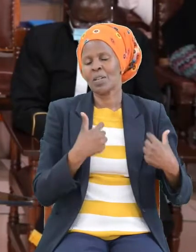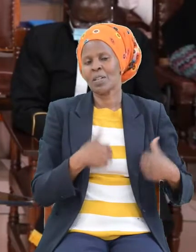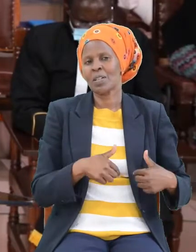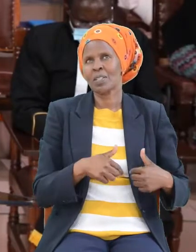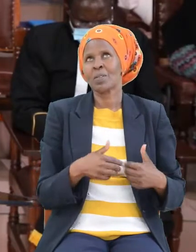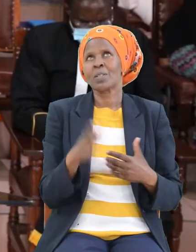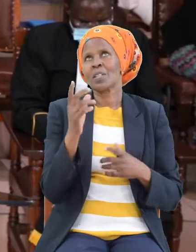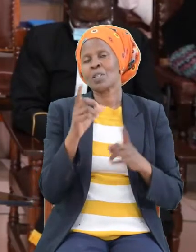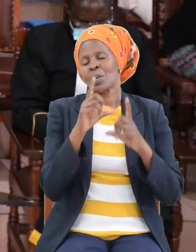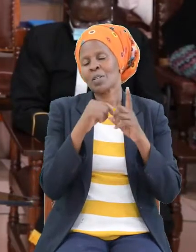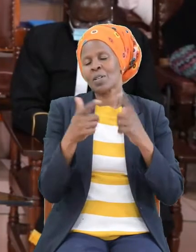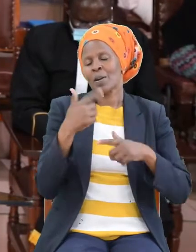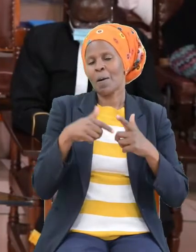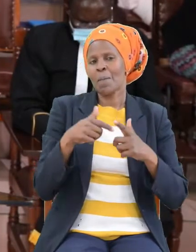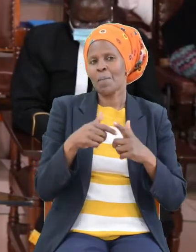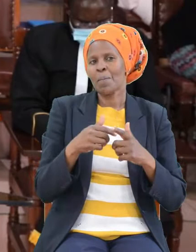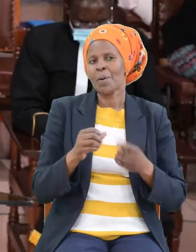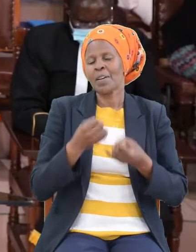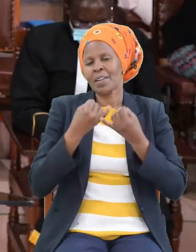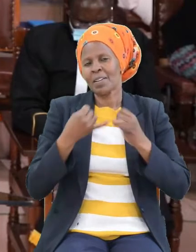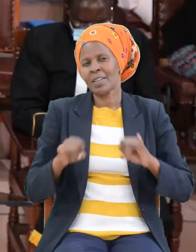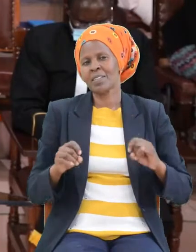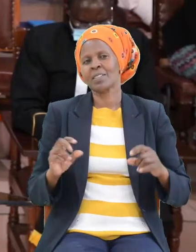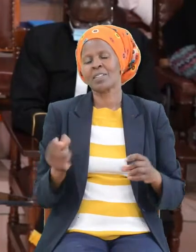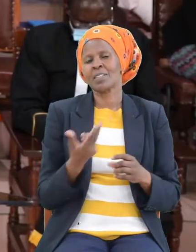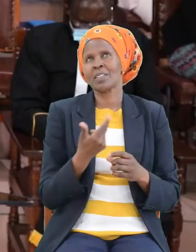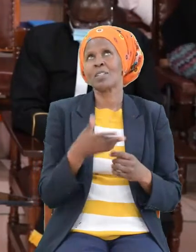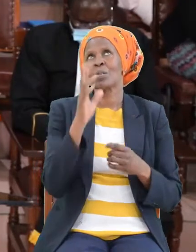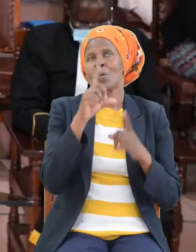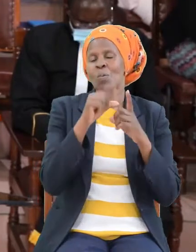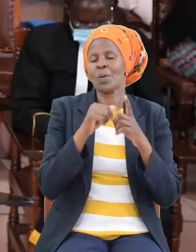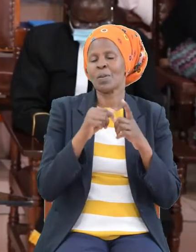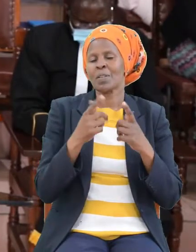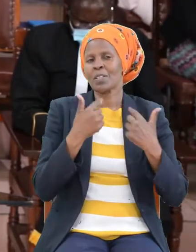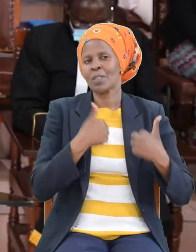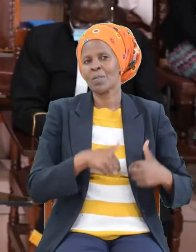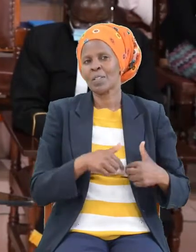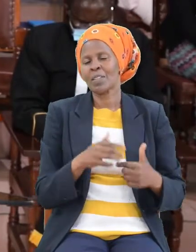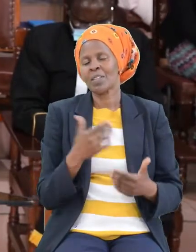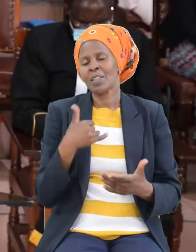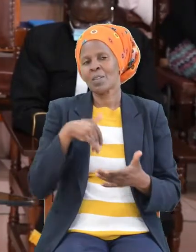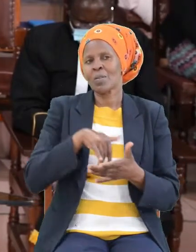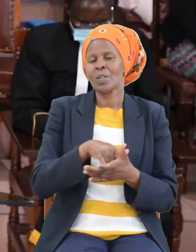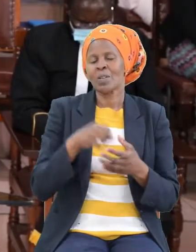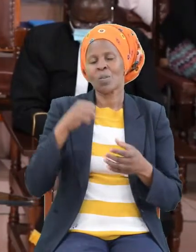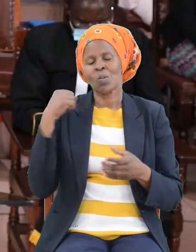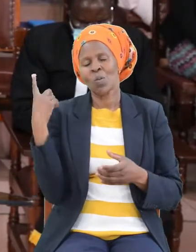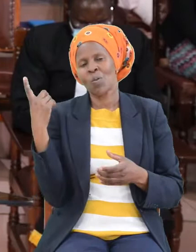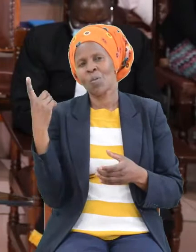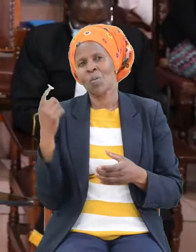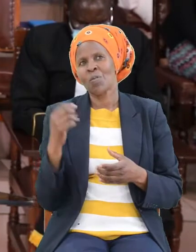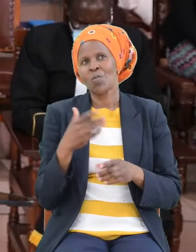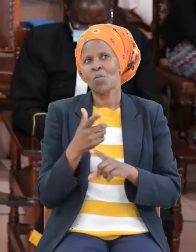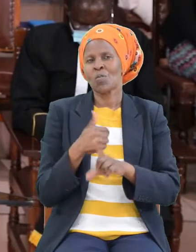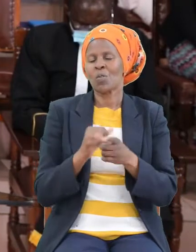neno likija Jehova, tutakase Jehova ndiposa neno likapate mahali pa kukaa. Na ndiposa tukiondoka katika hili kanisa